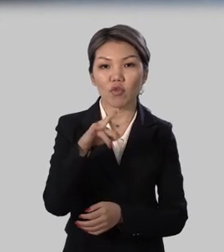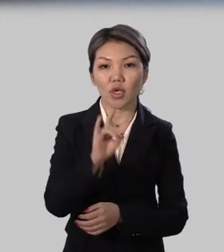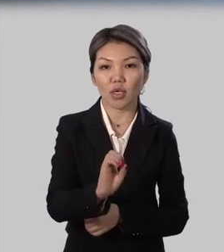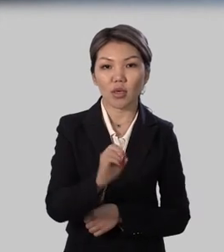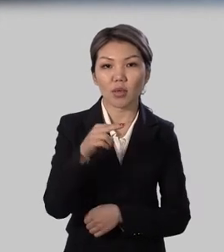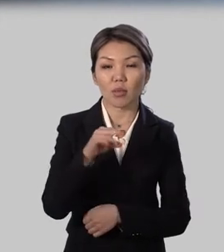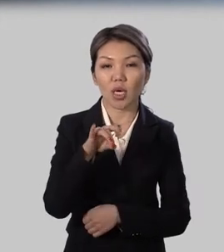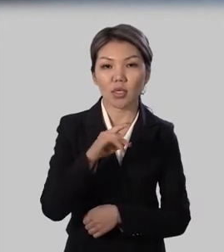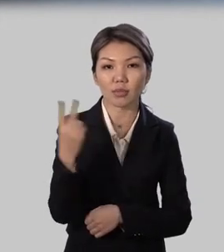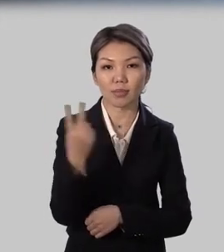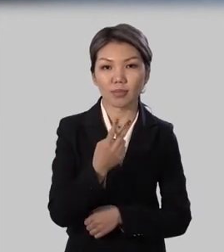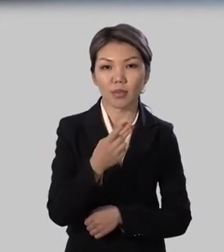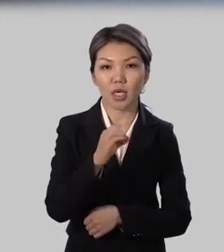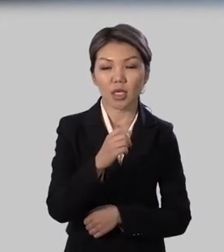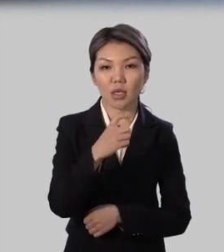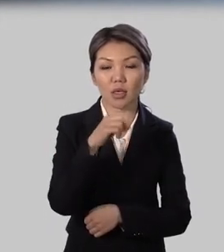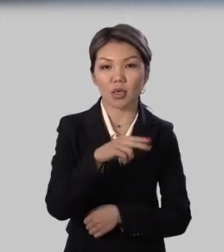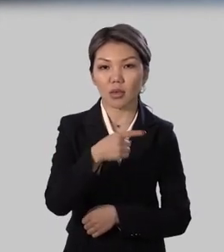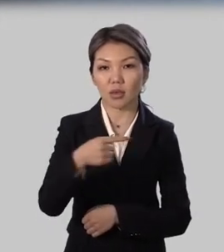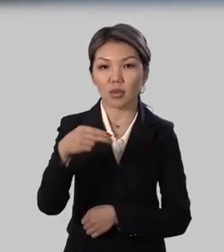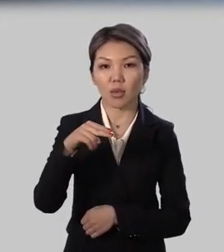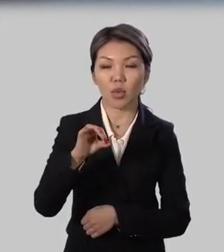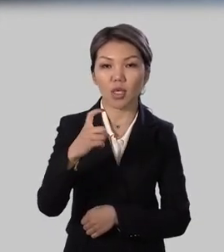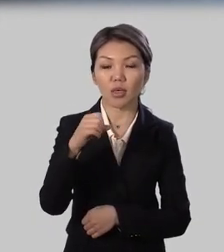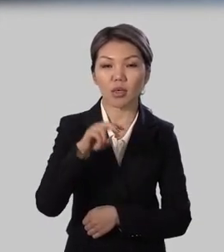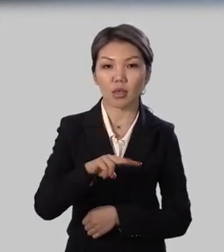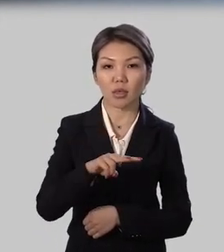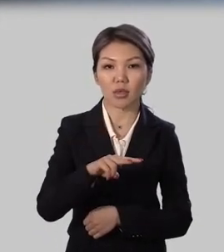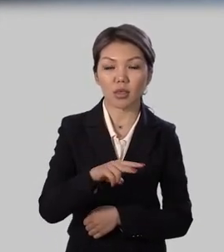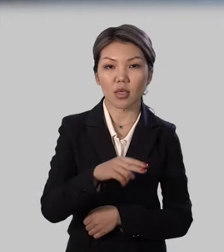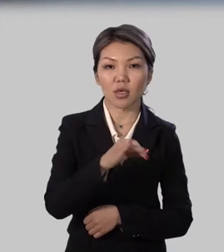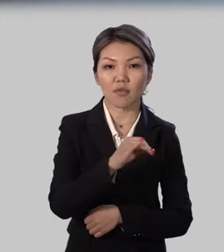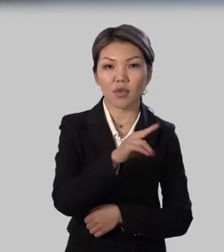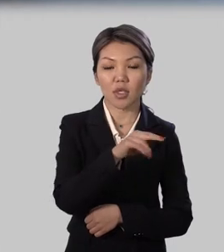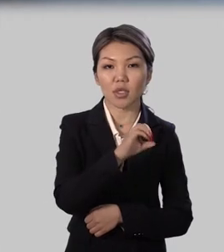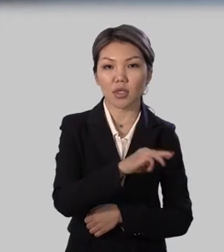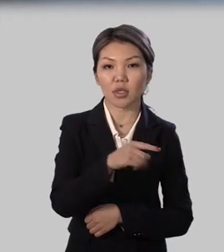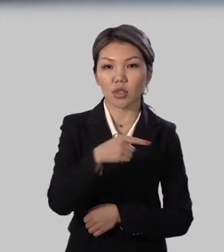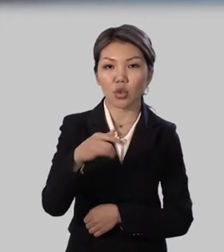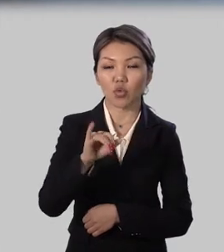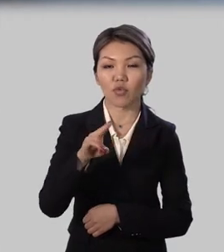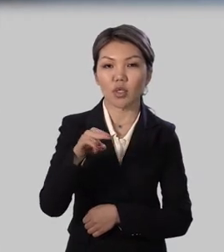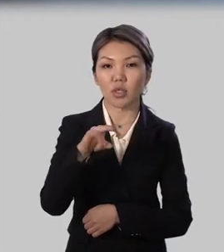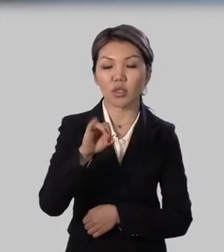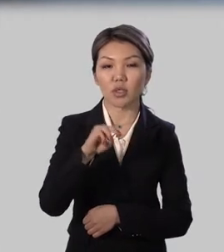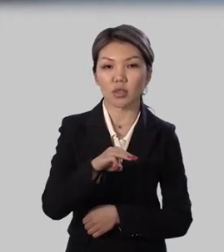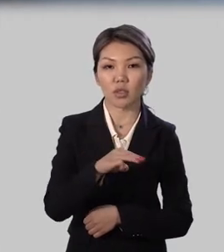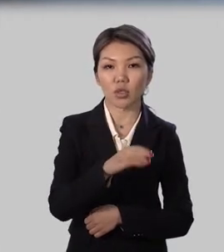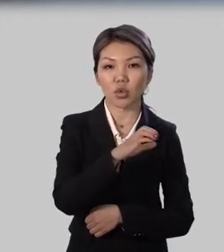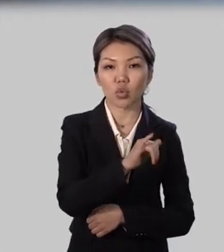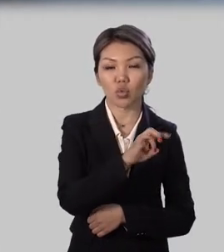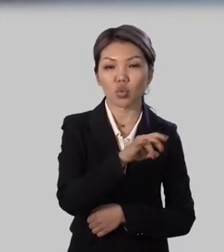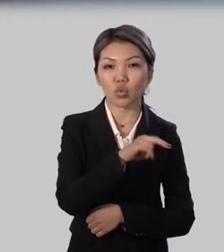ехал поехал видит увидит сунул совать